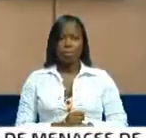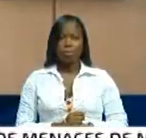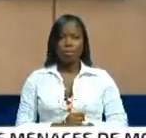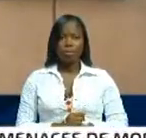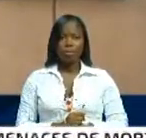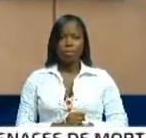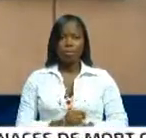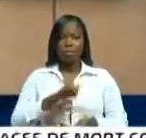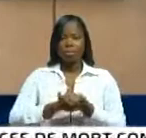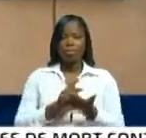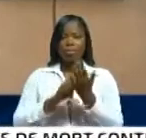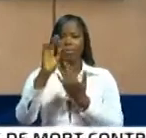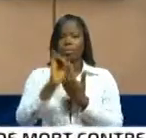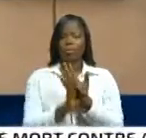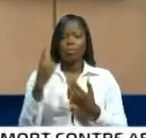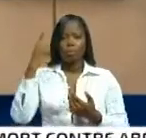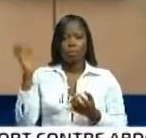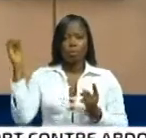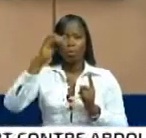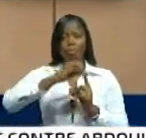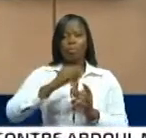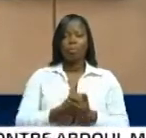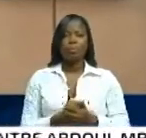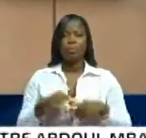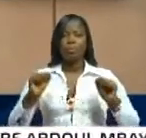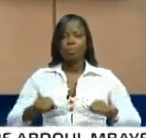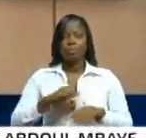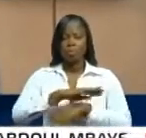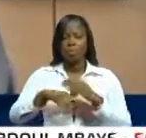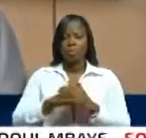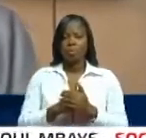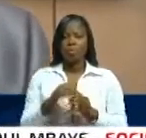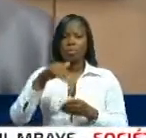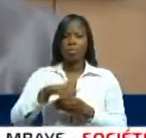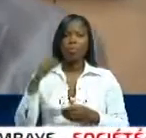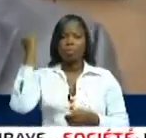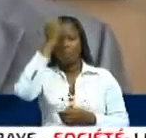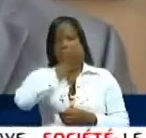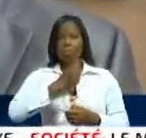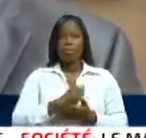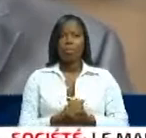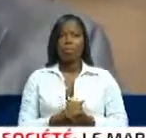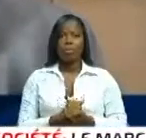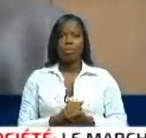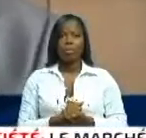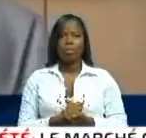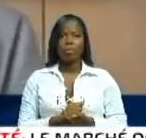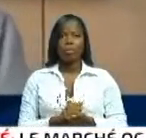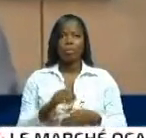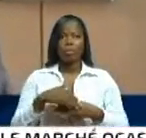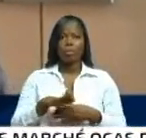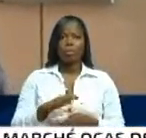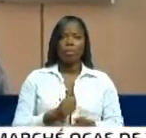ce projet a pour objectif de promouvoir partout en afrique les résultats faire en sorte que